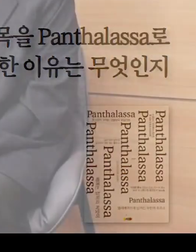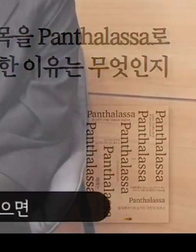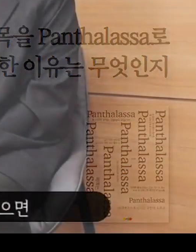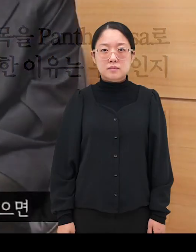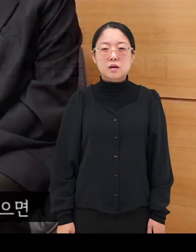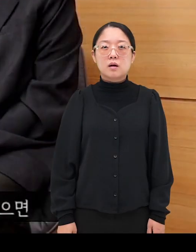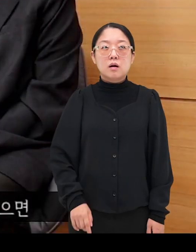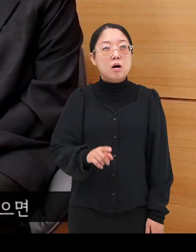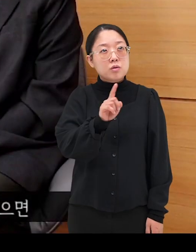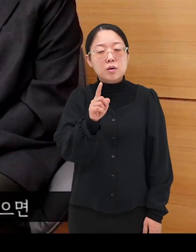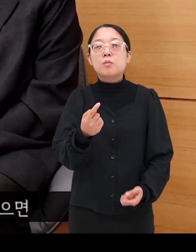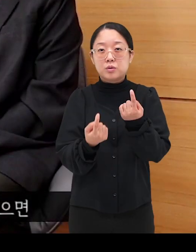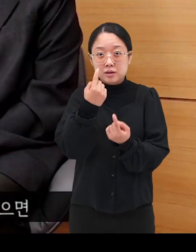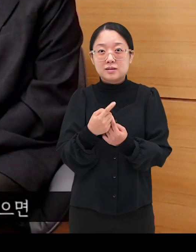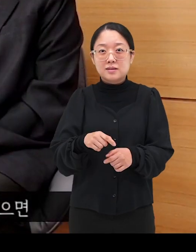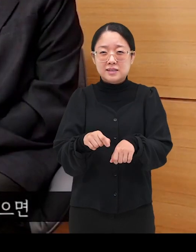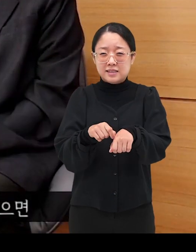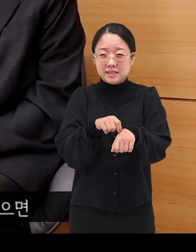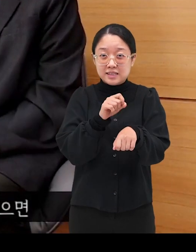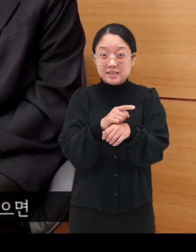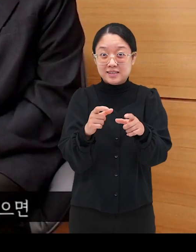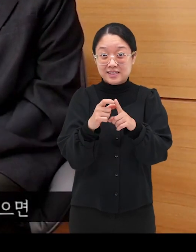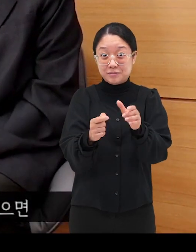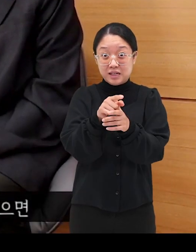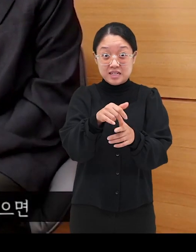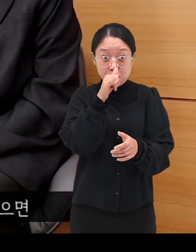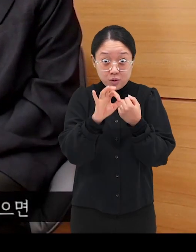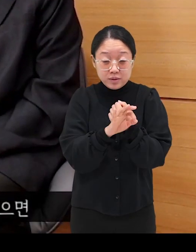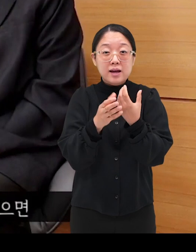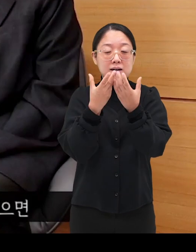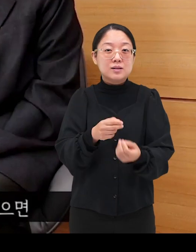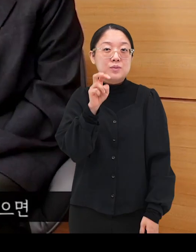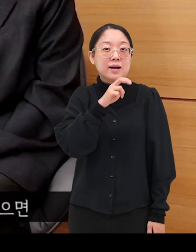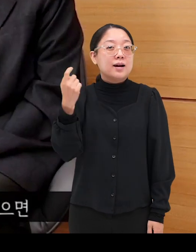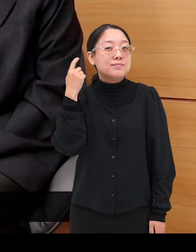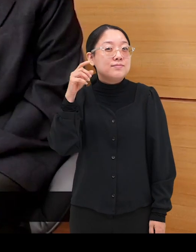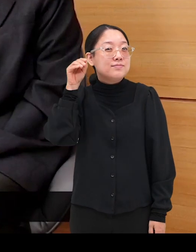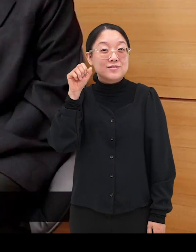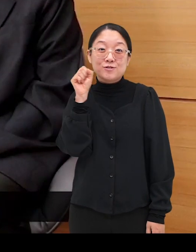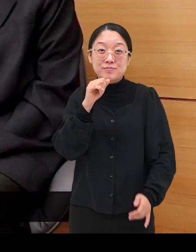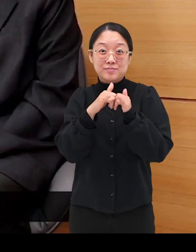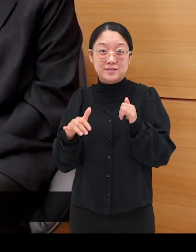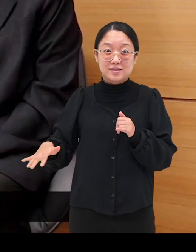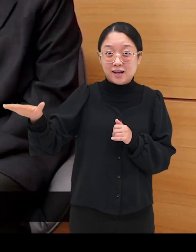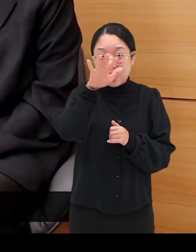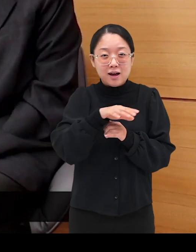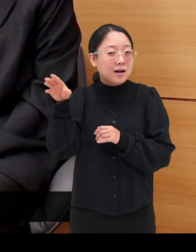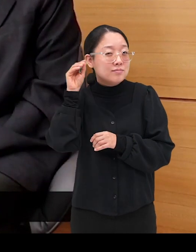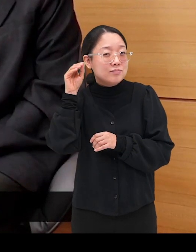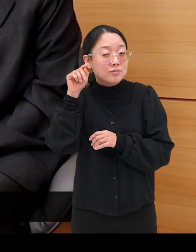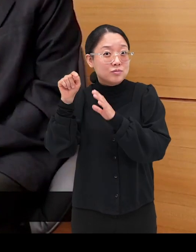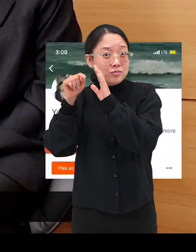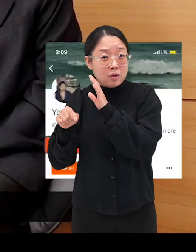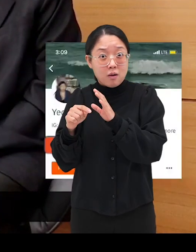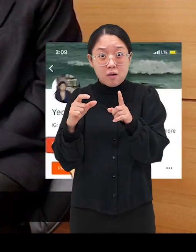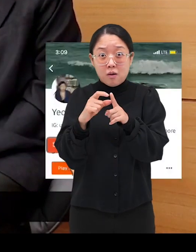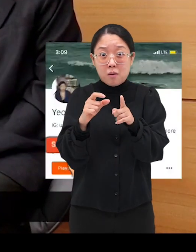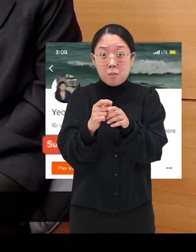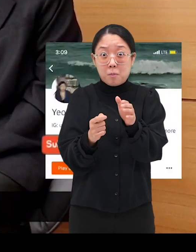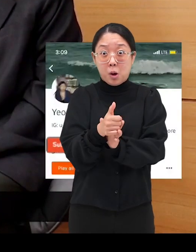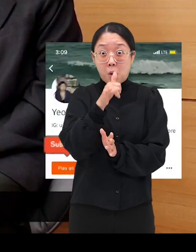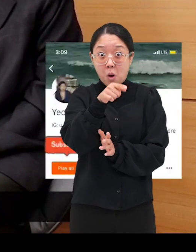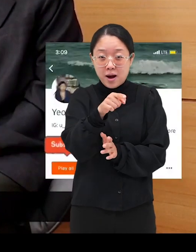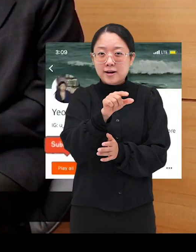어떤 것을 보다가 그런 특이한 단어 이런 게 있으면 노래를 쓰는 게 취미인 사람 입장에서 언젠가